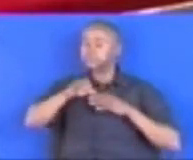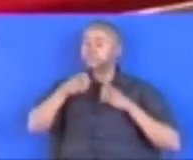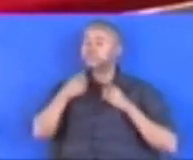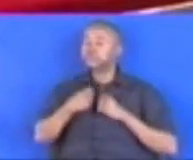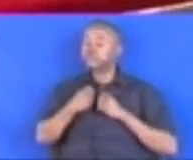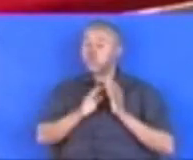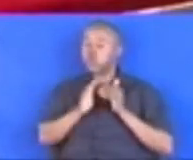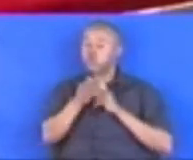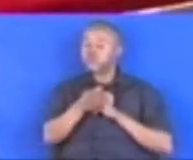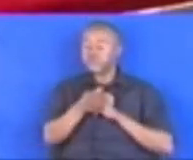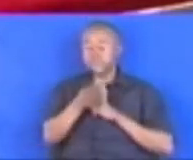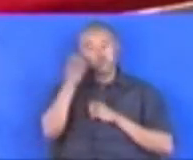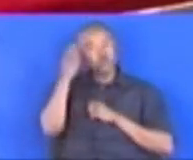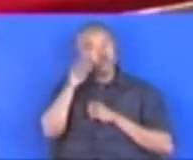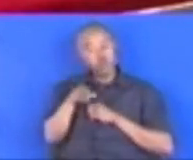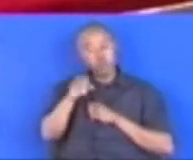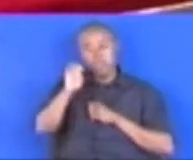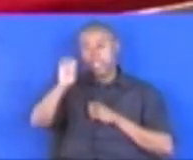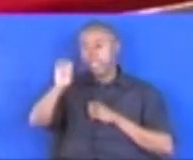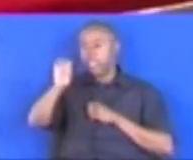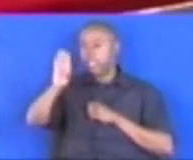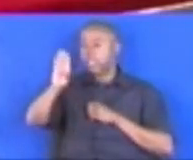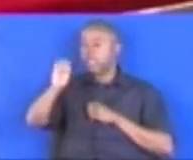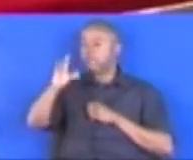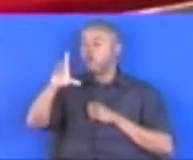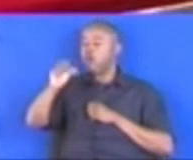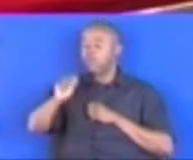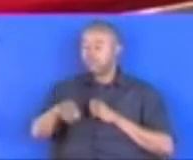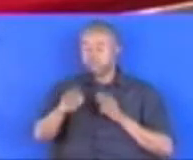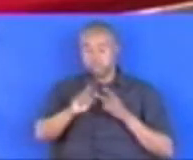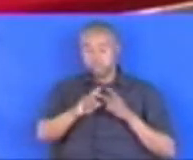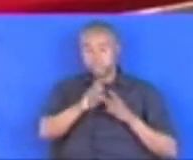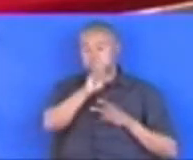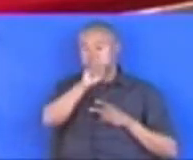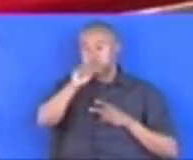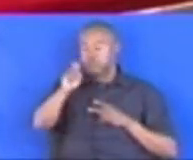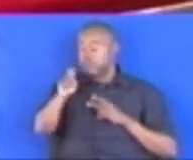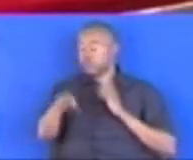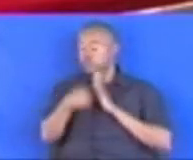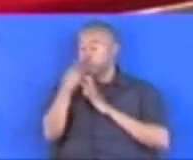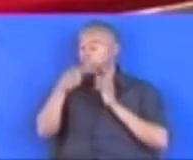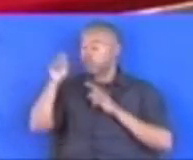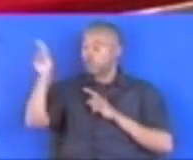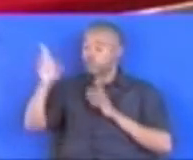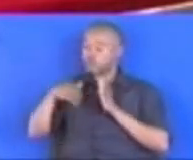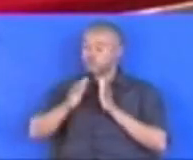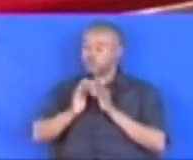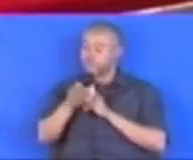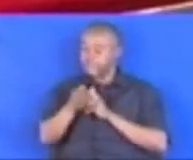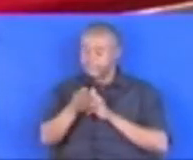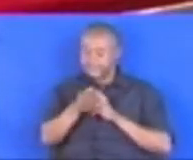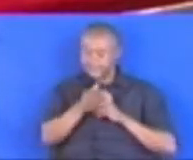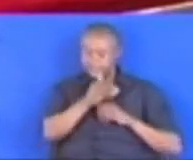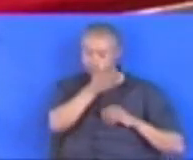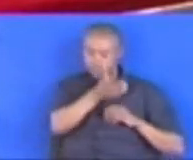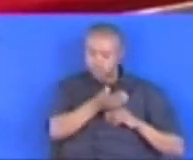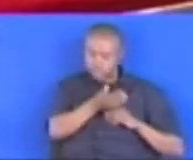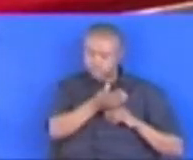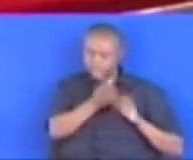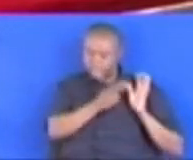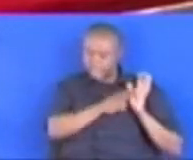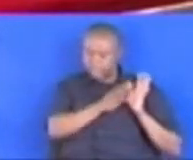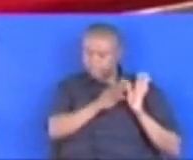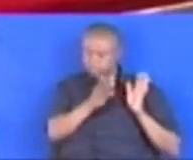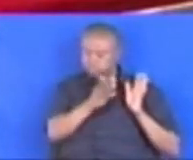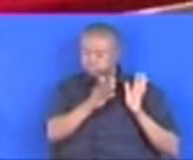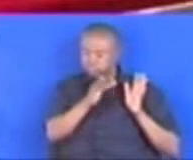ya kudhibiti tishio hili. Vile vile mlipuko wa kipindupindu mkoani Kigoma ulidhibitiwa kati ya Julai 2020